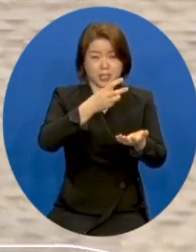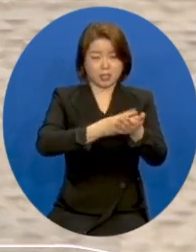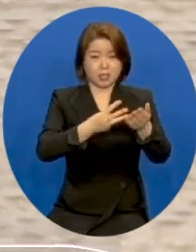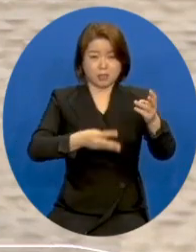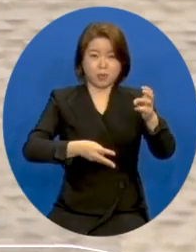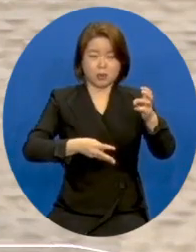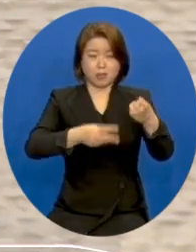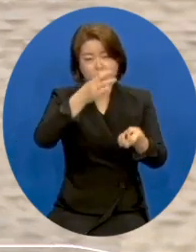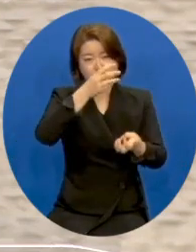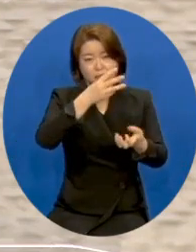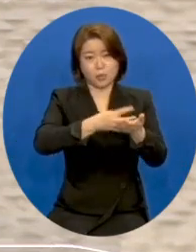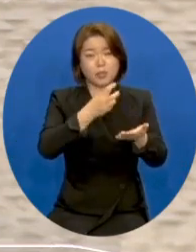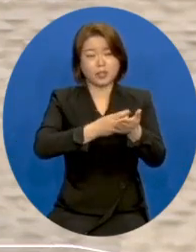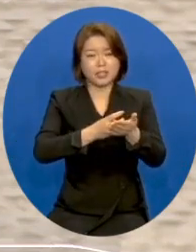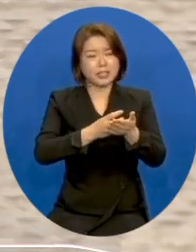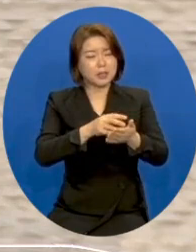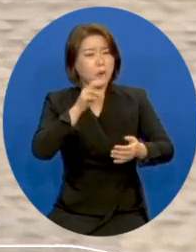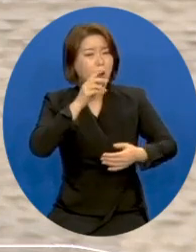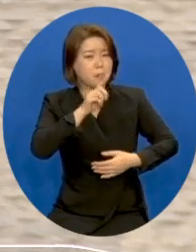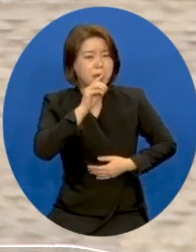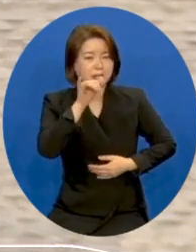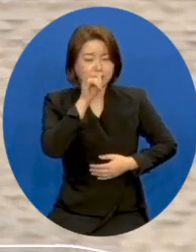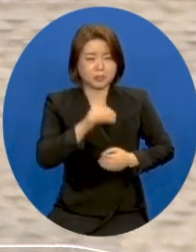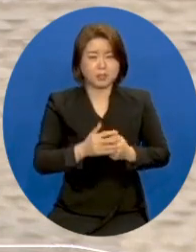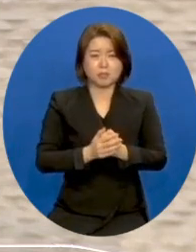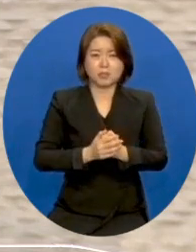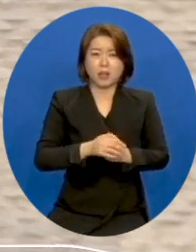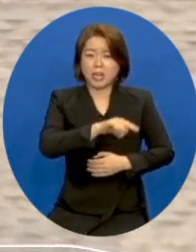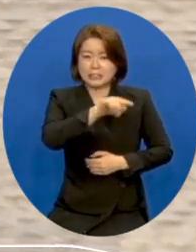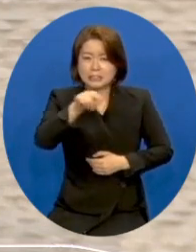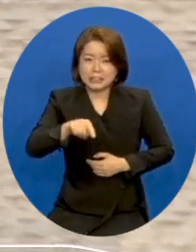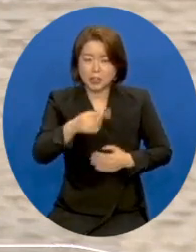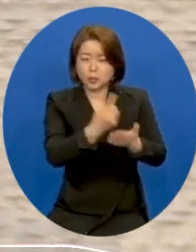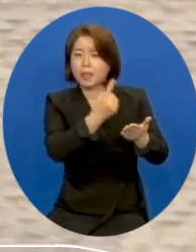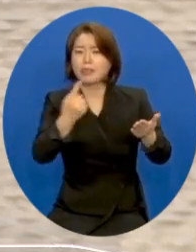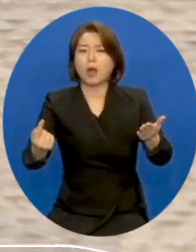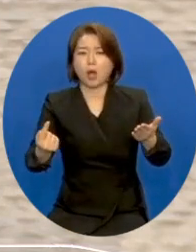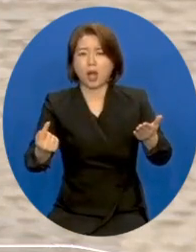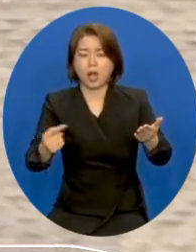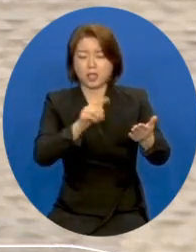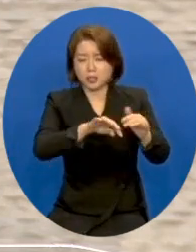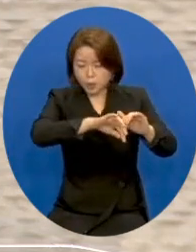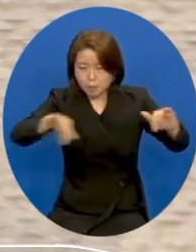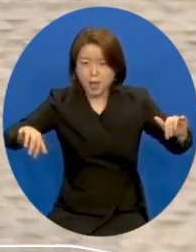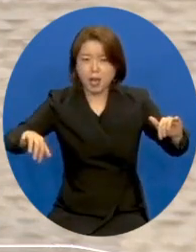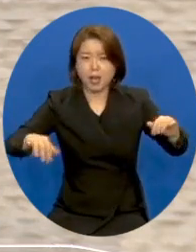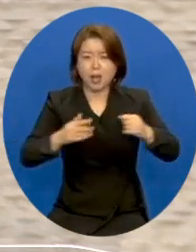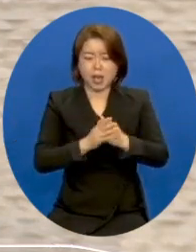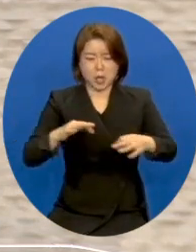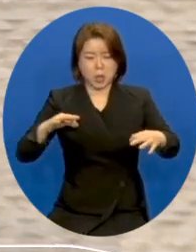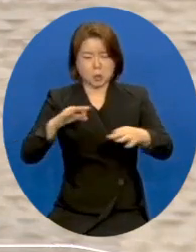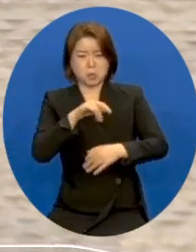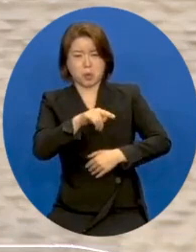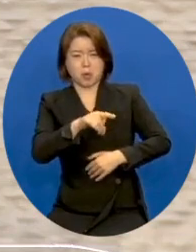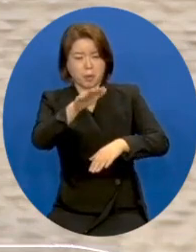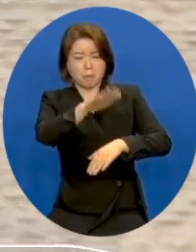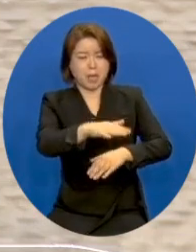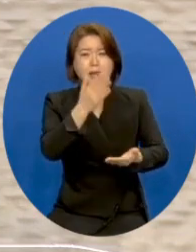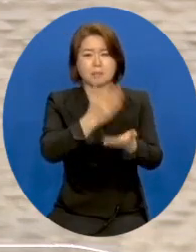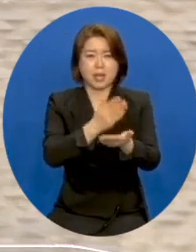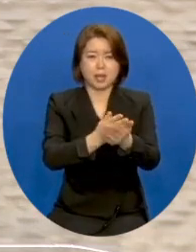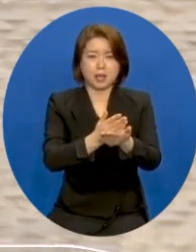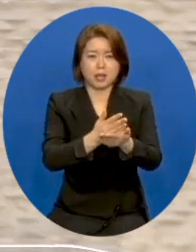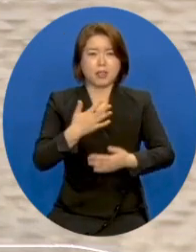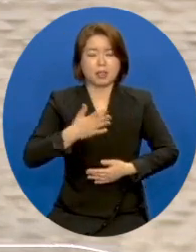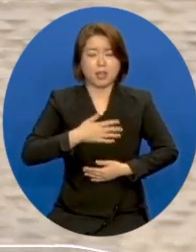말씀입니다. 17절에 그러므로 너희는 그들 가운데서 나오너라. 그들과 떨어져라. 부정한 것을 만지지 말아라.